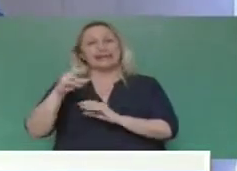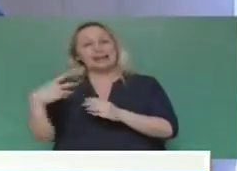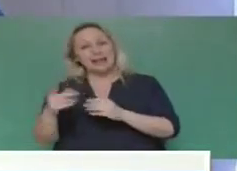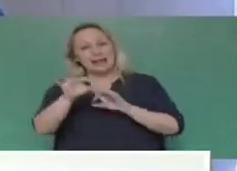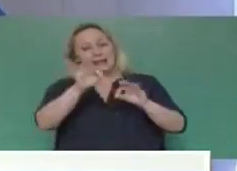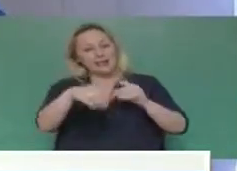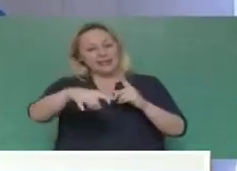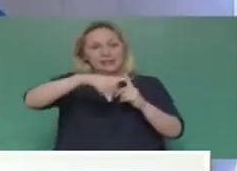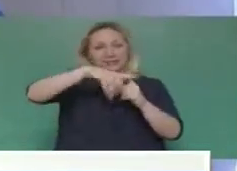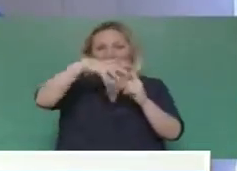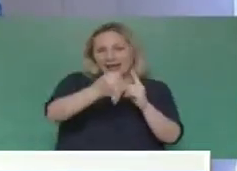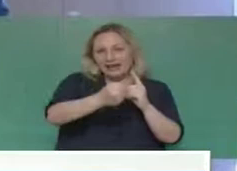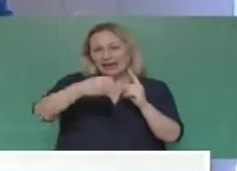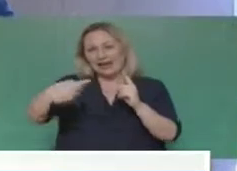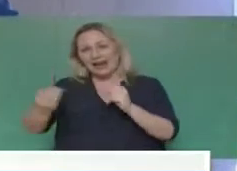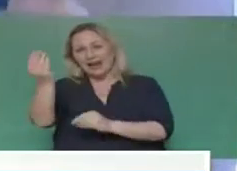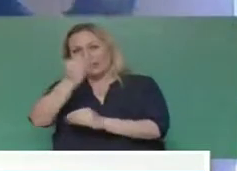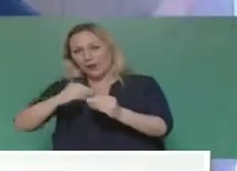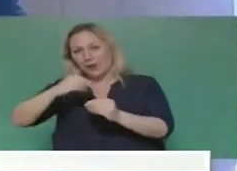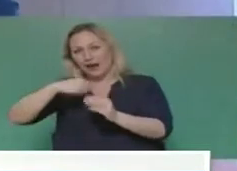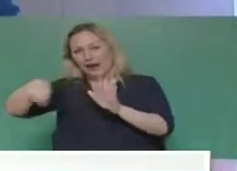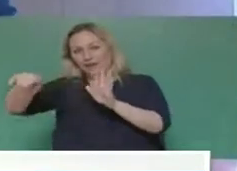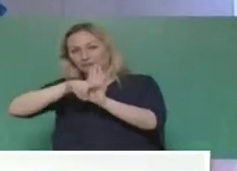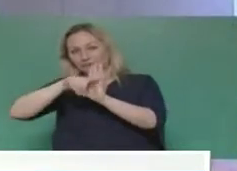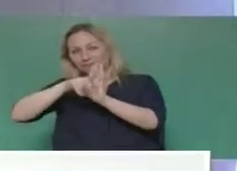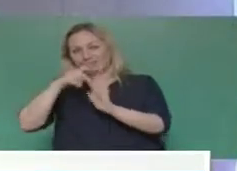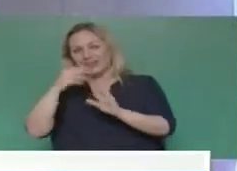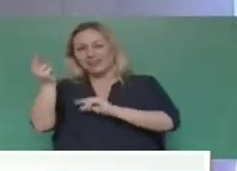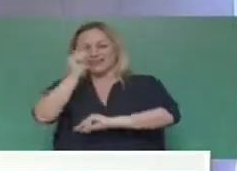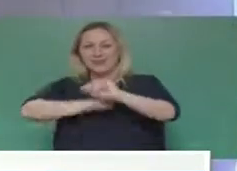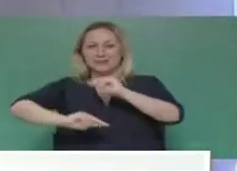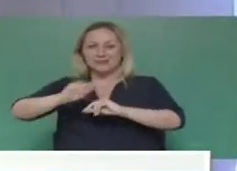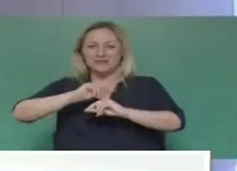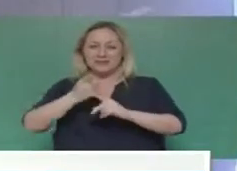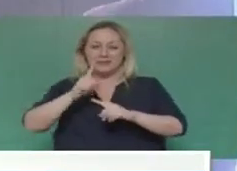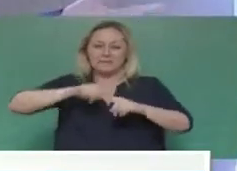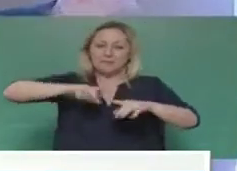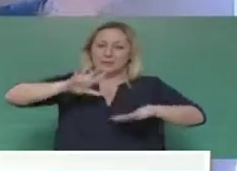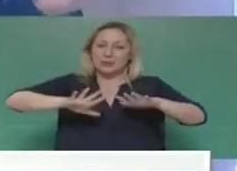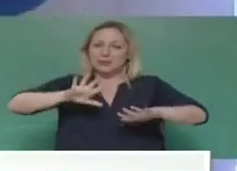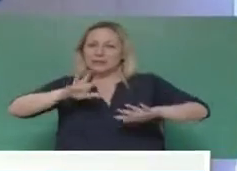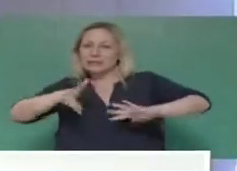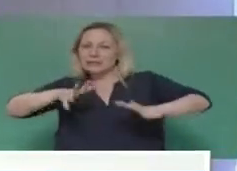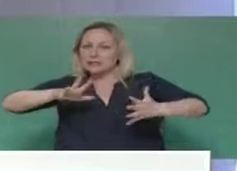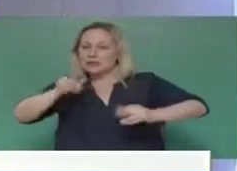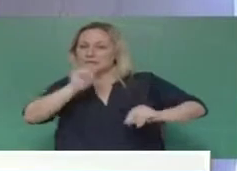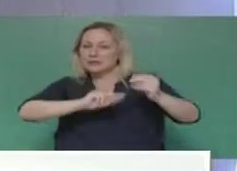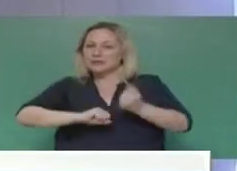2-3 θετικά, αλλά ας τα ξεχωρίσουμε, θα μπορούσαμε να ψηφίσουμε το κομμάτι της απλής αναλογικής και να αφήσουμε